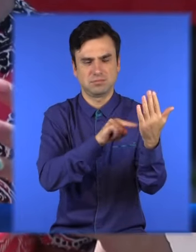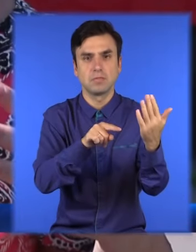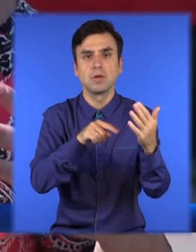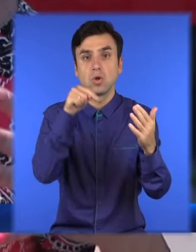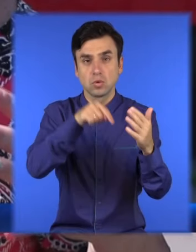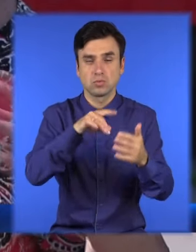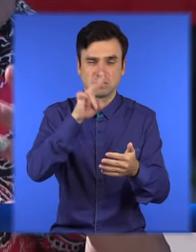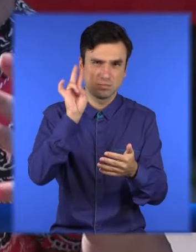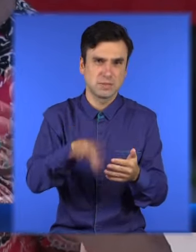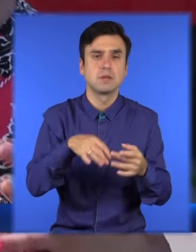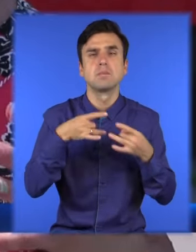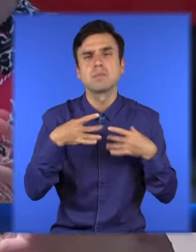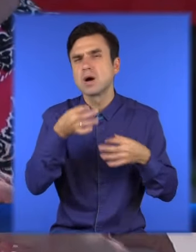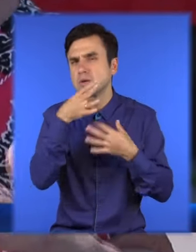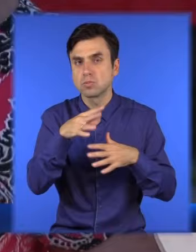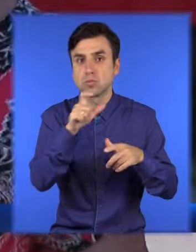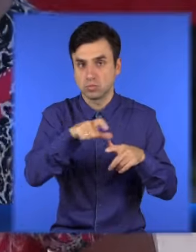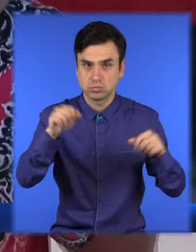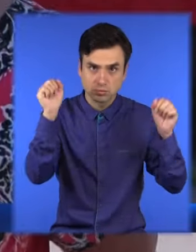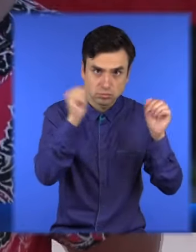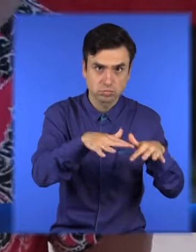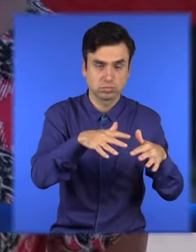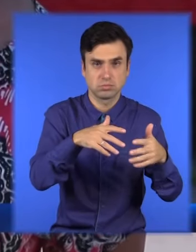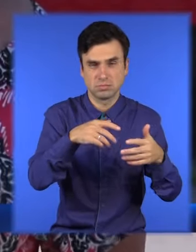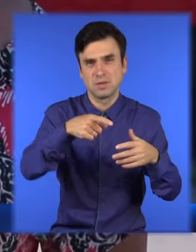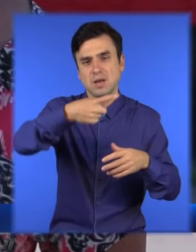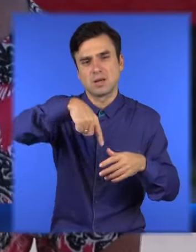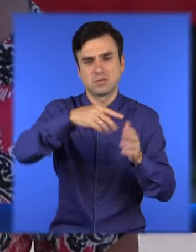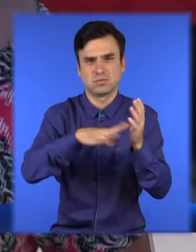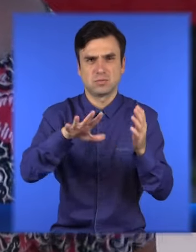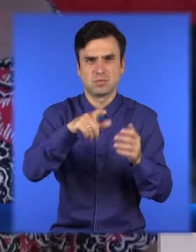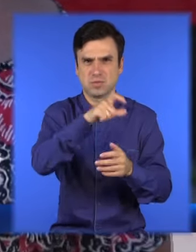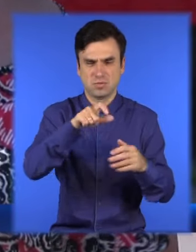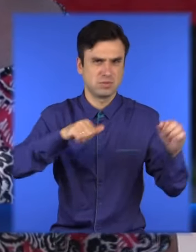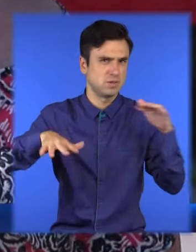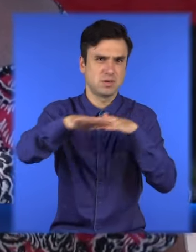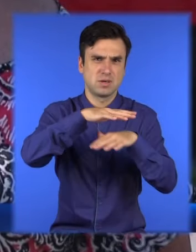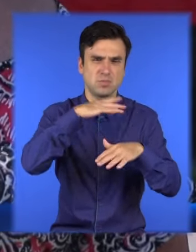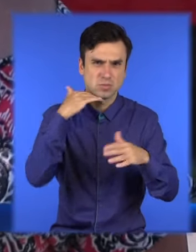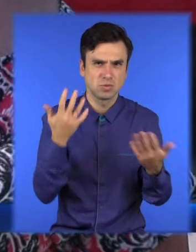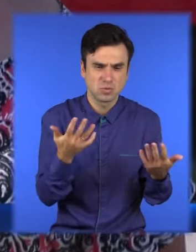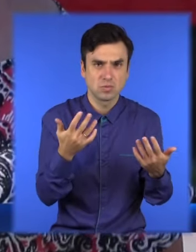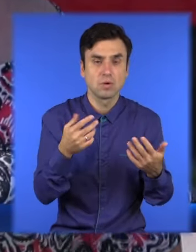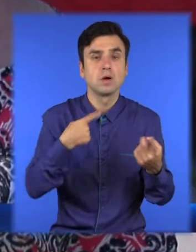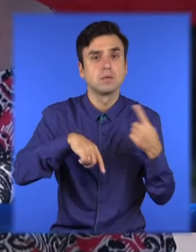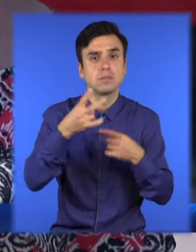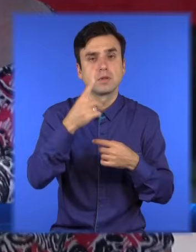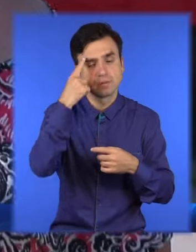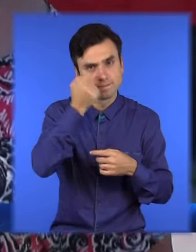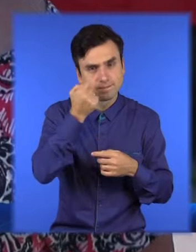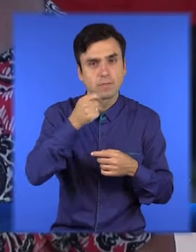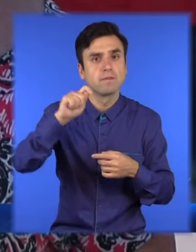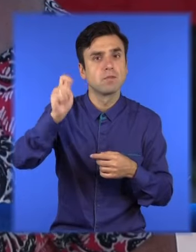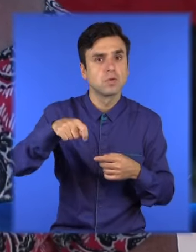де скуплюється багато людей. І люди повинні пам'ятати, що йде війна. І не забувати цих хлопців, які поклали